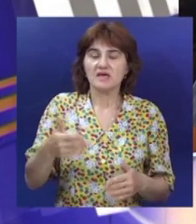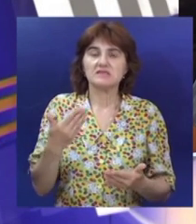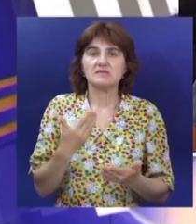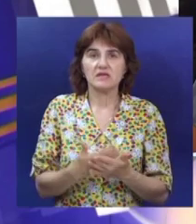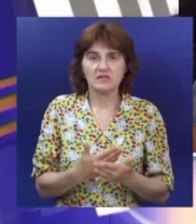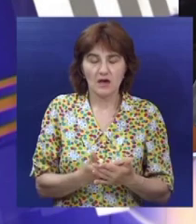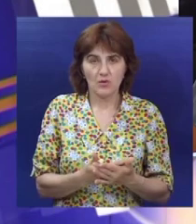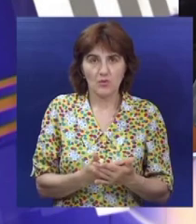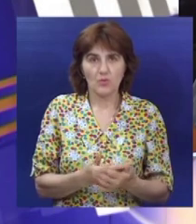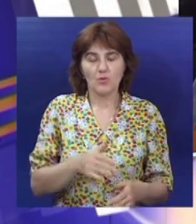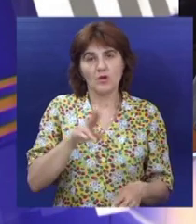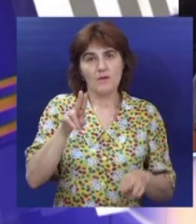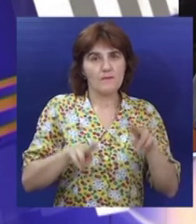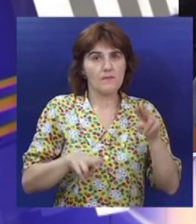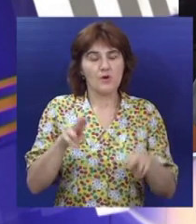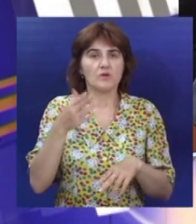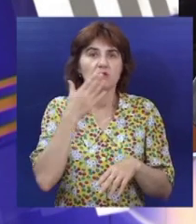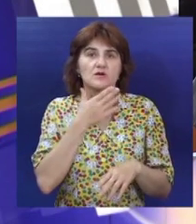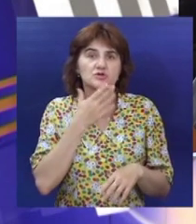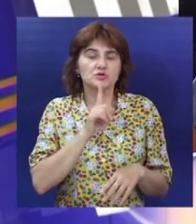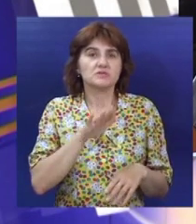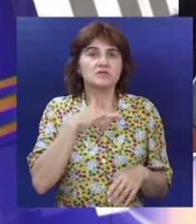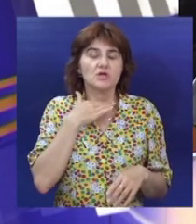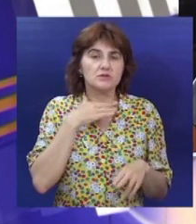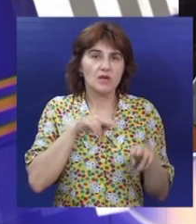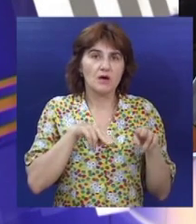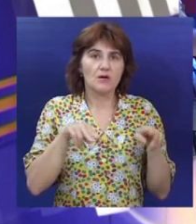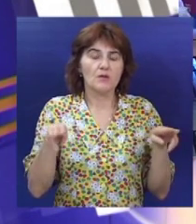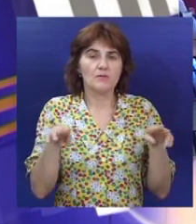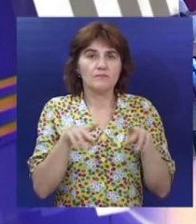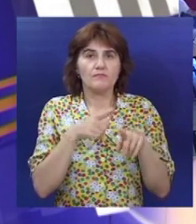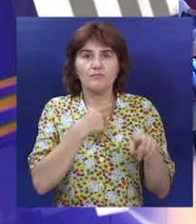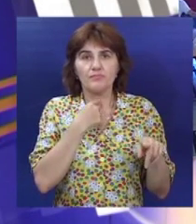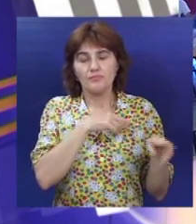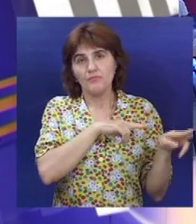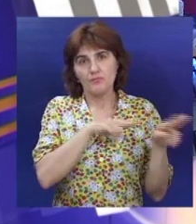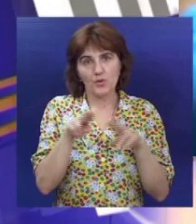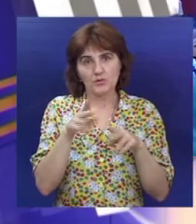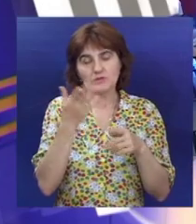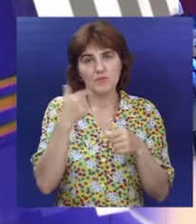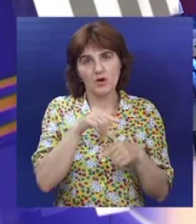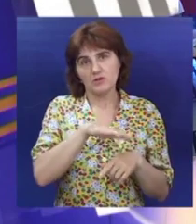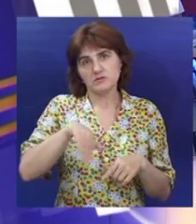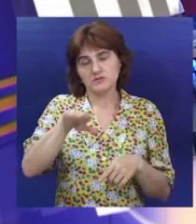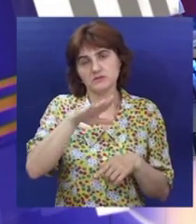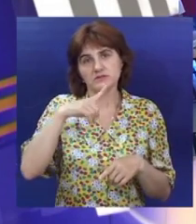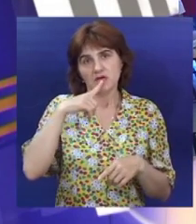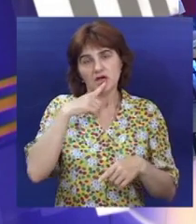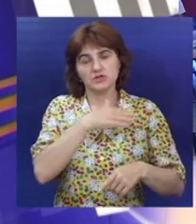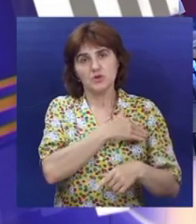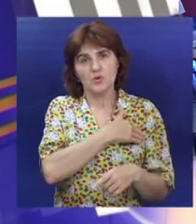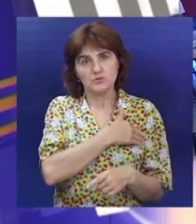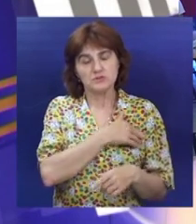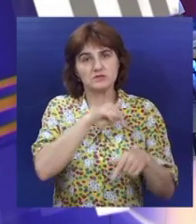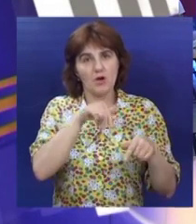smo u situaciji da su nam neke škole i neka odeljenja nepopunjena. Ono što su u gradskom veću istakli kao